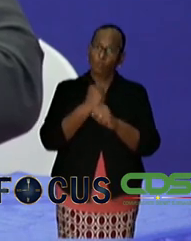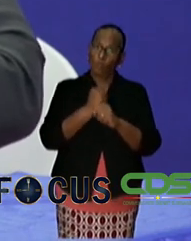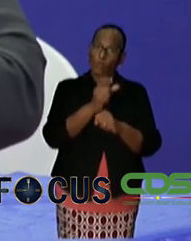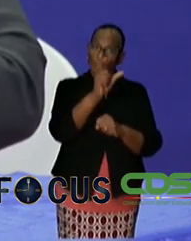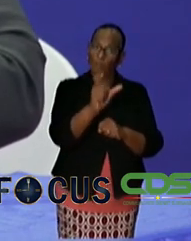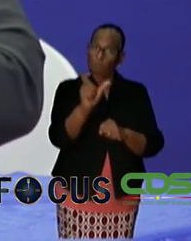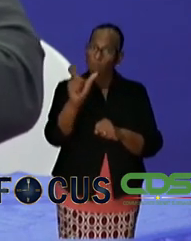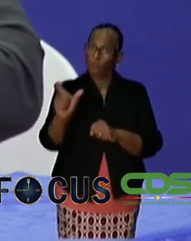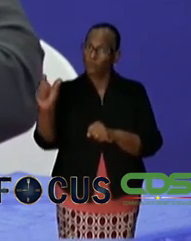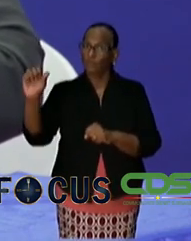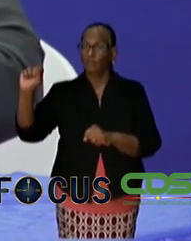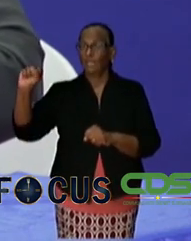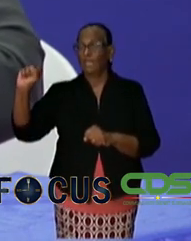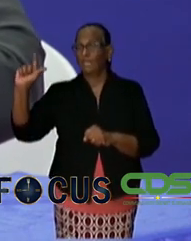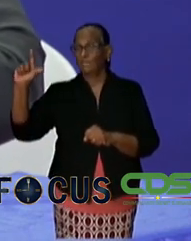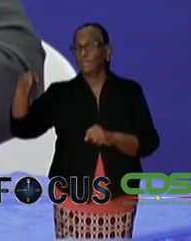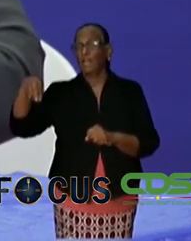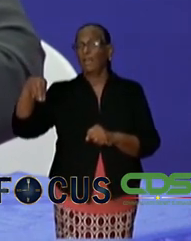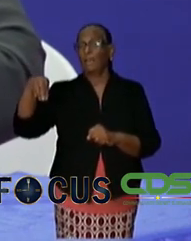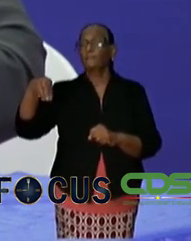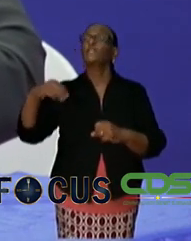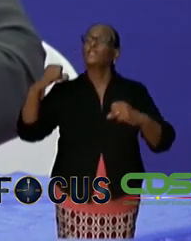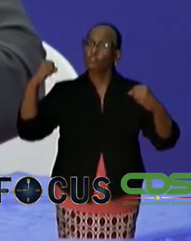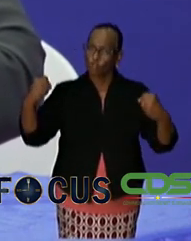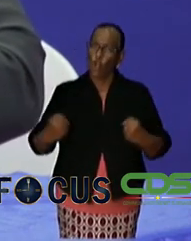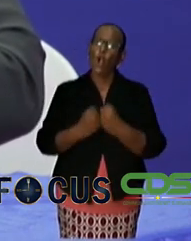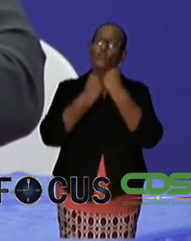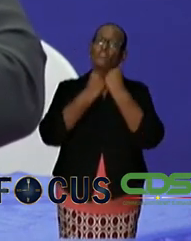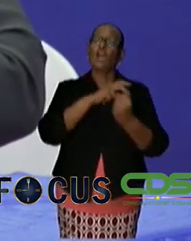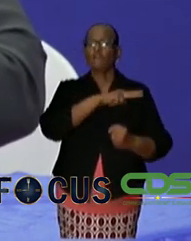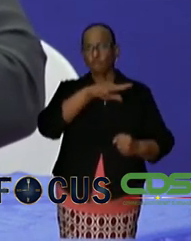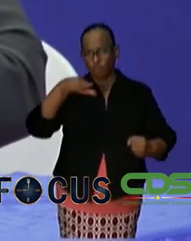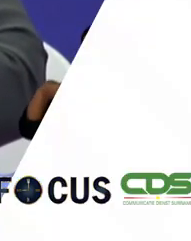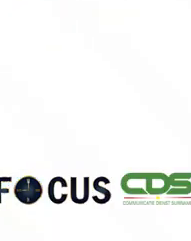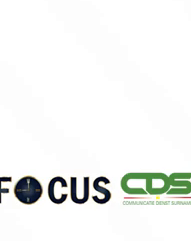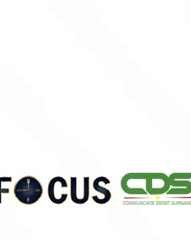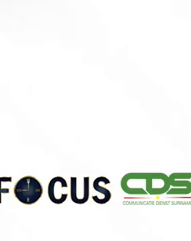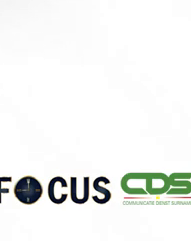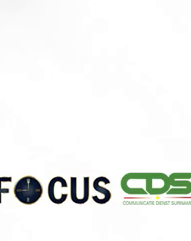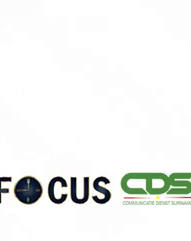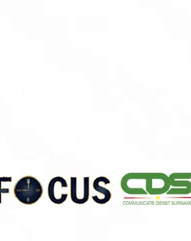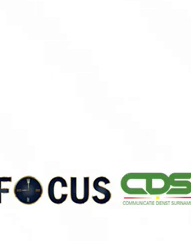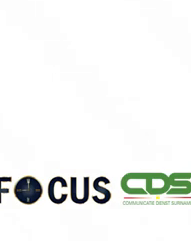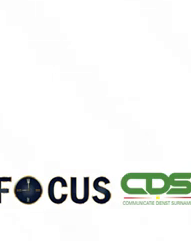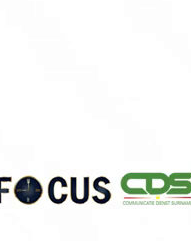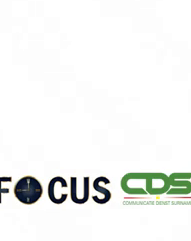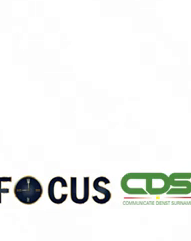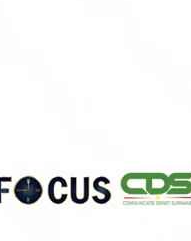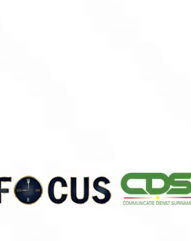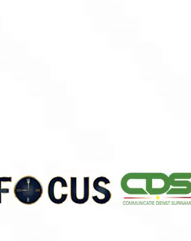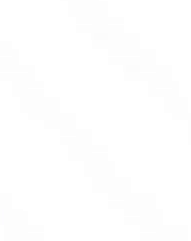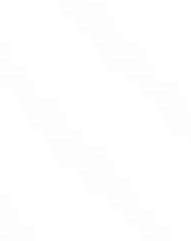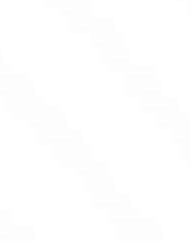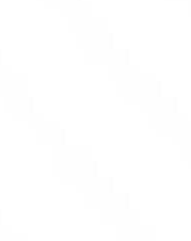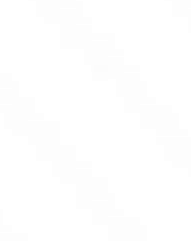maar het is een uitdaging van ons allen wanneer we dit bedrijf moeten gaan redden.